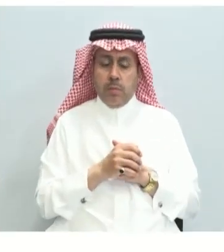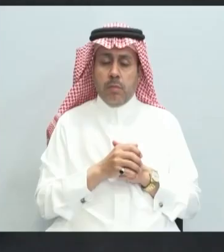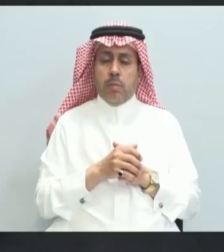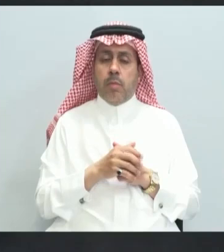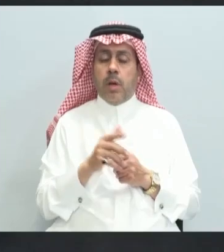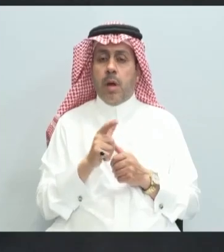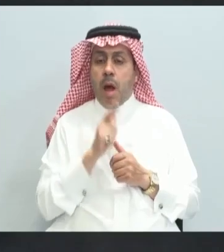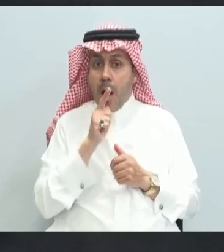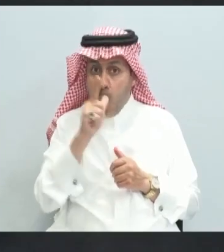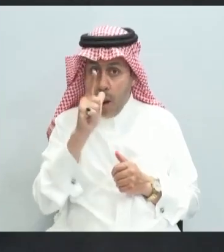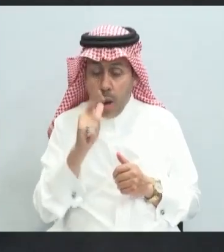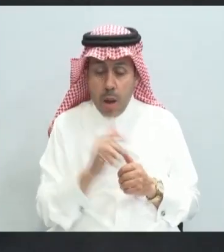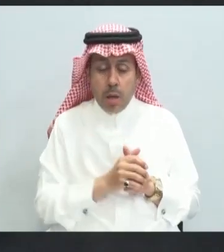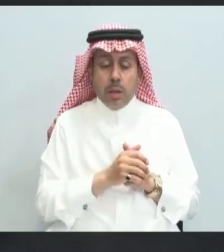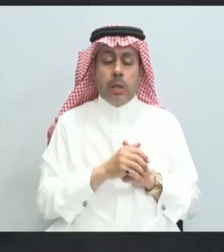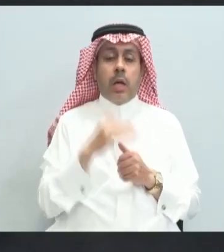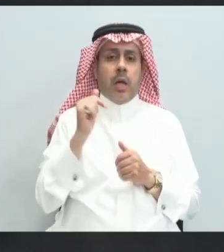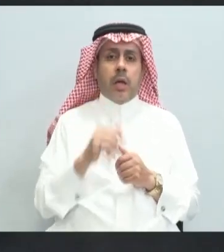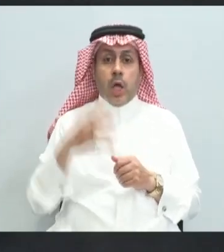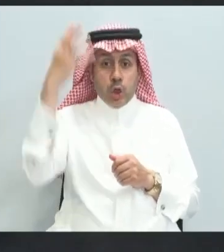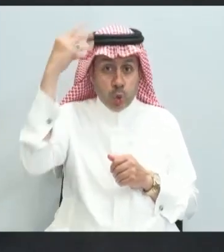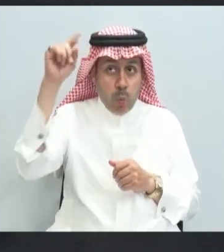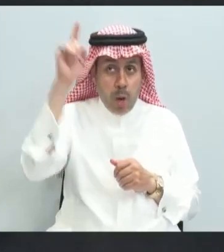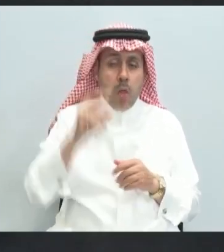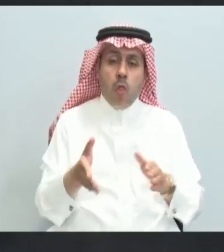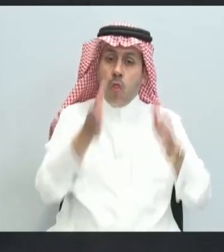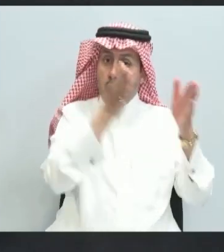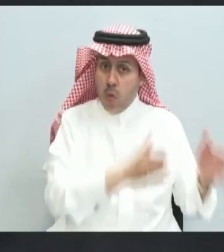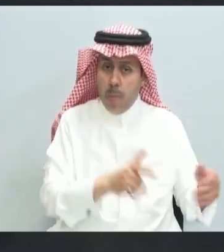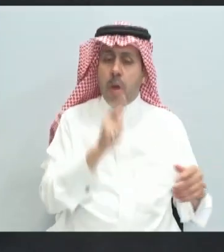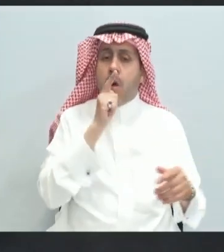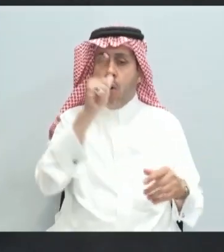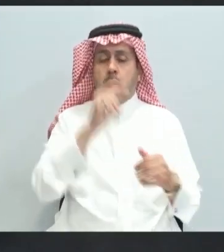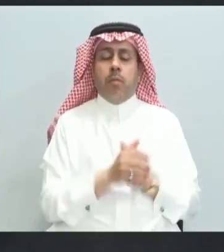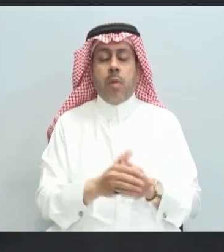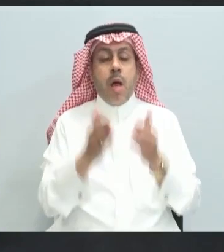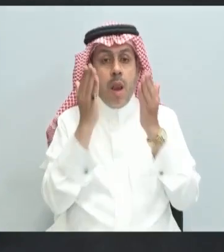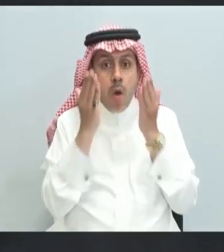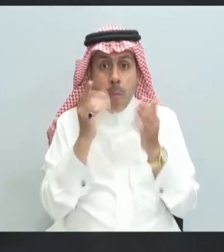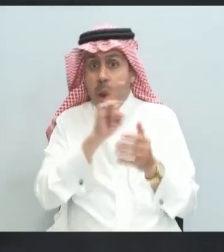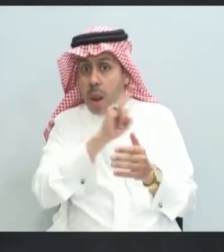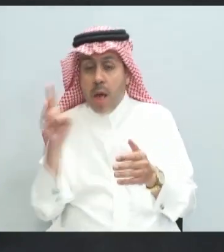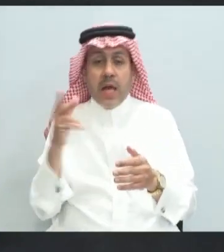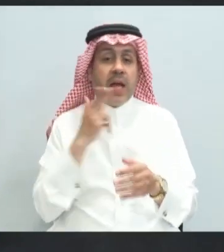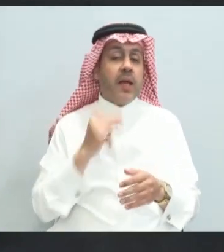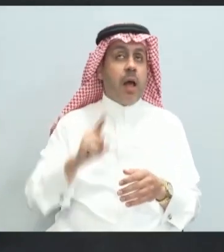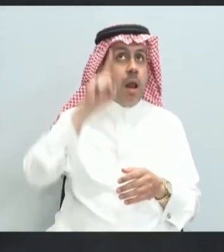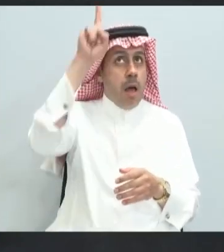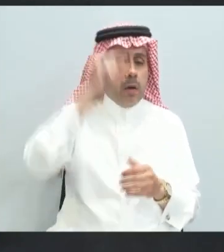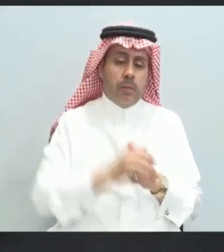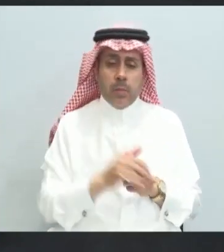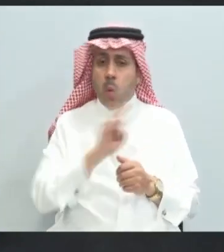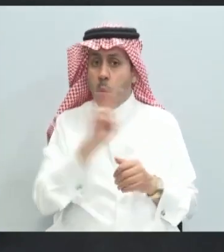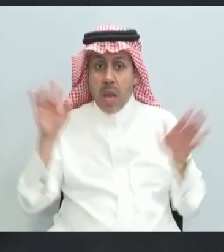قال خير يا طير، مباشرة يتوب إلى الله ثم يقول أحسنتم، اللهم لا خير إلا